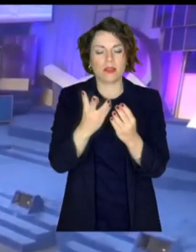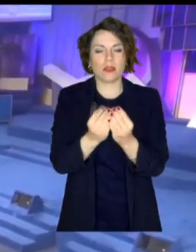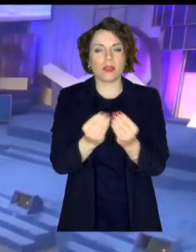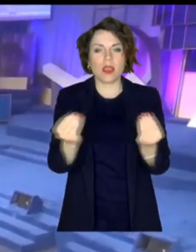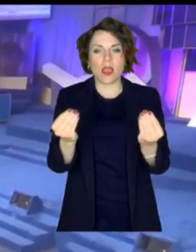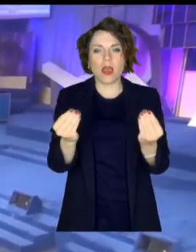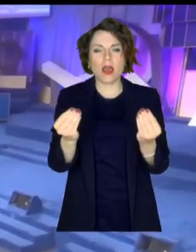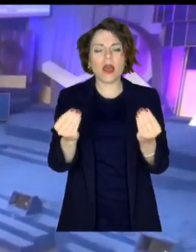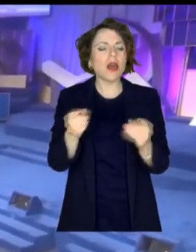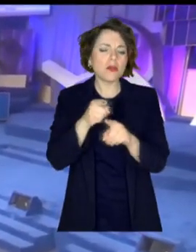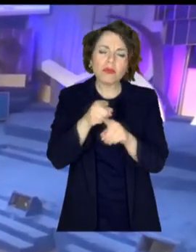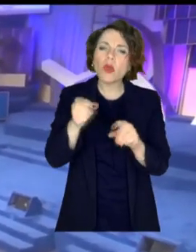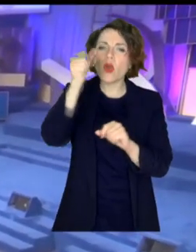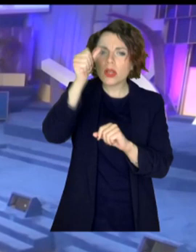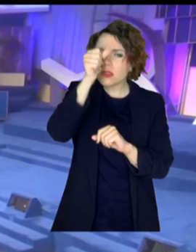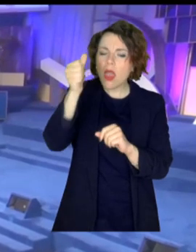che sono cristiani da tanti anni.